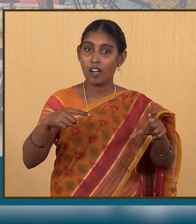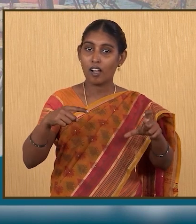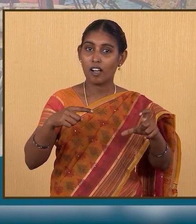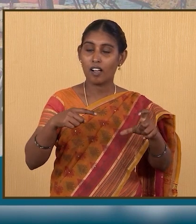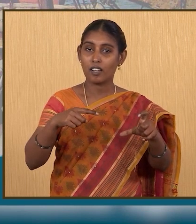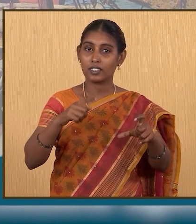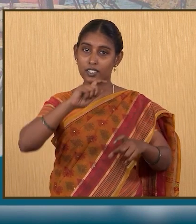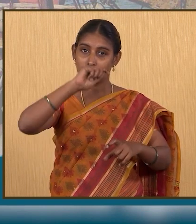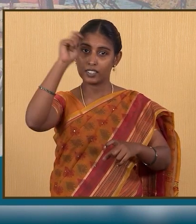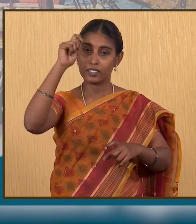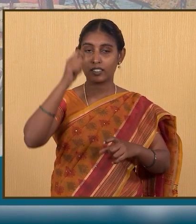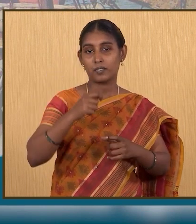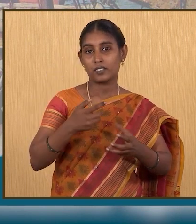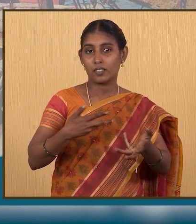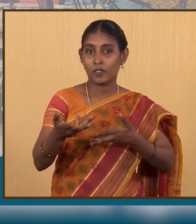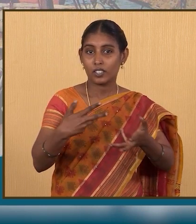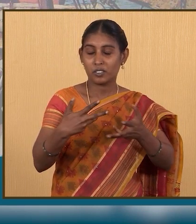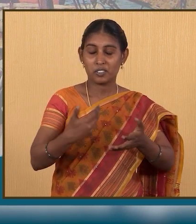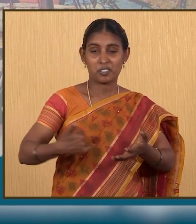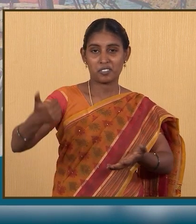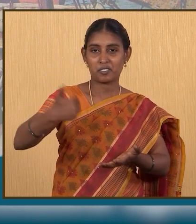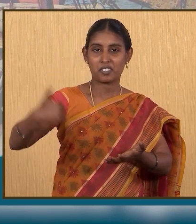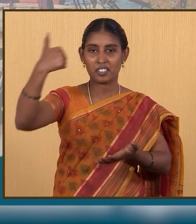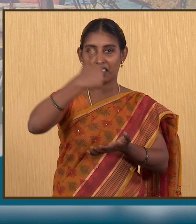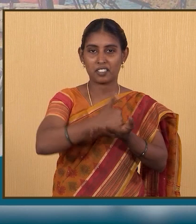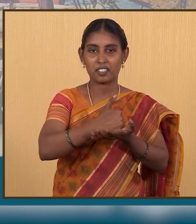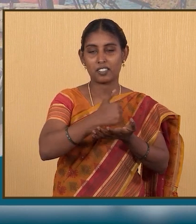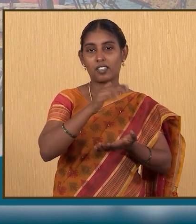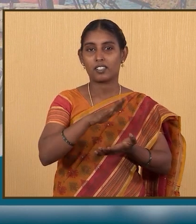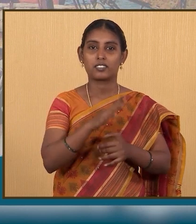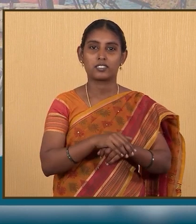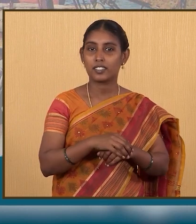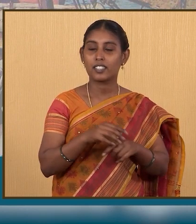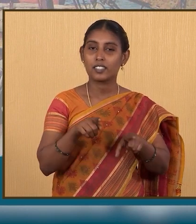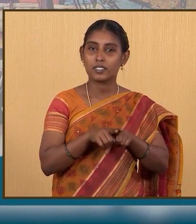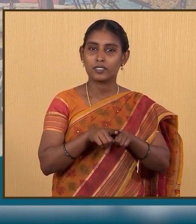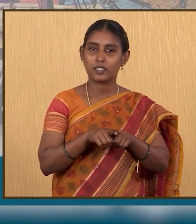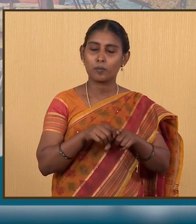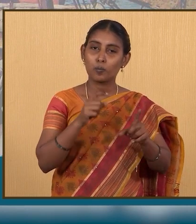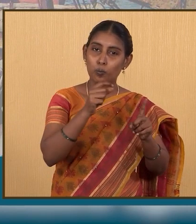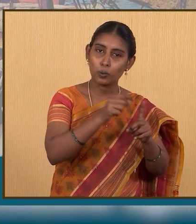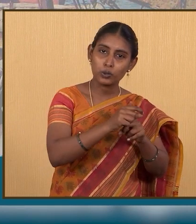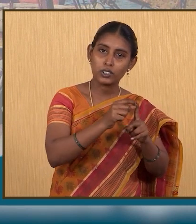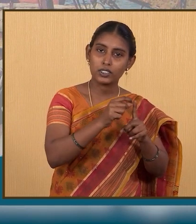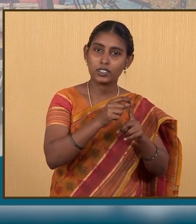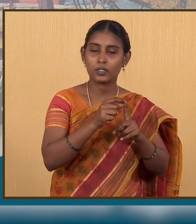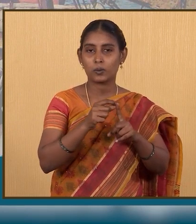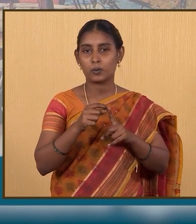வணிக குழுவுக்கு ஒரு தலைமையிடமாக இருந்ததுன்னு சொல்லலாம். கேப்டன் நிக்கோலஸ் டவுண்டன்